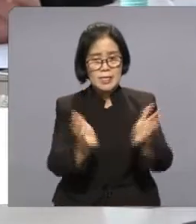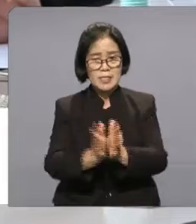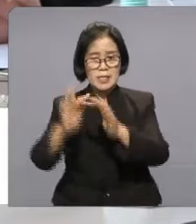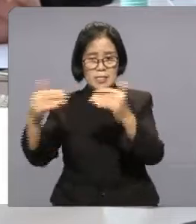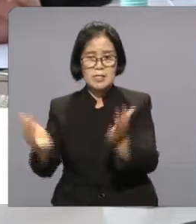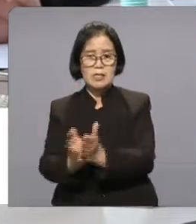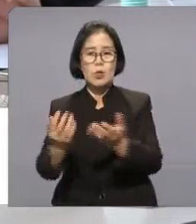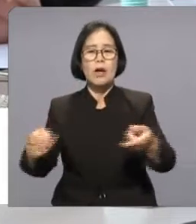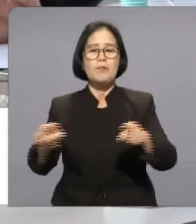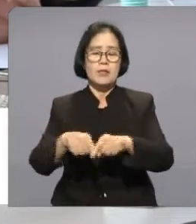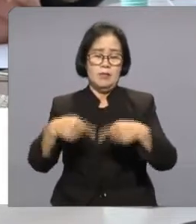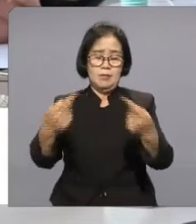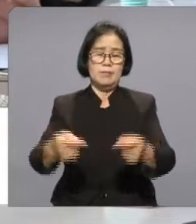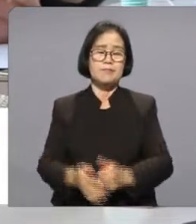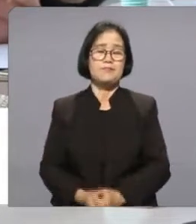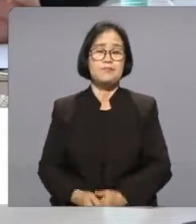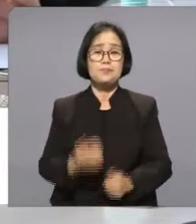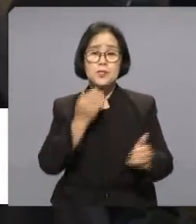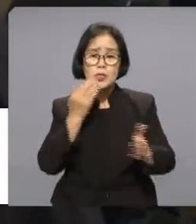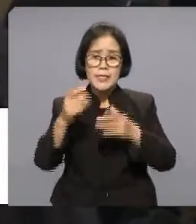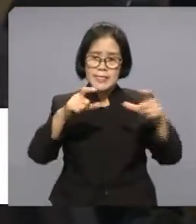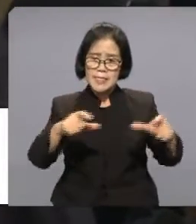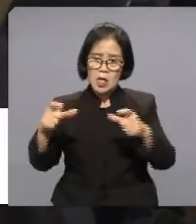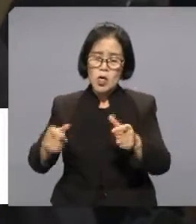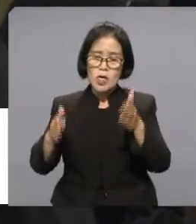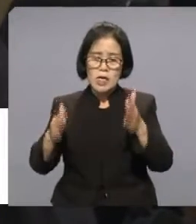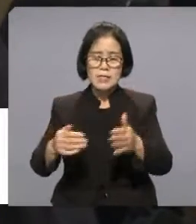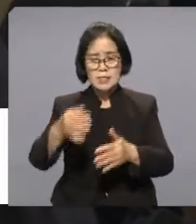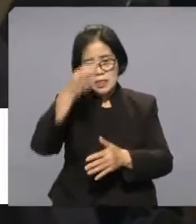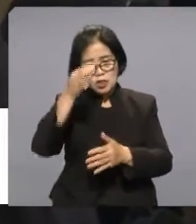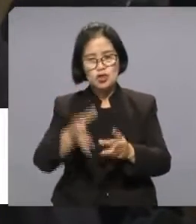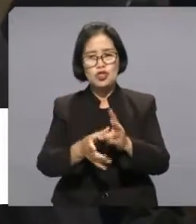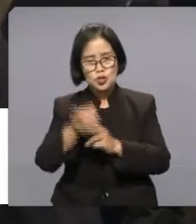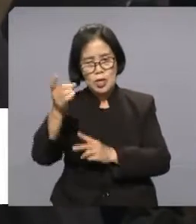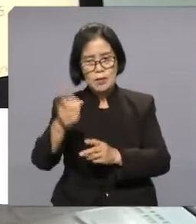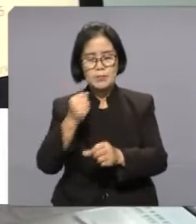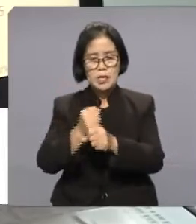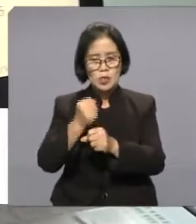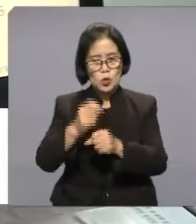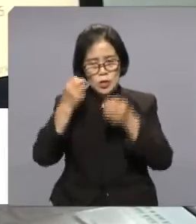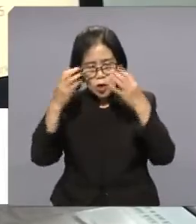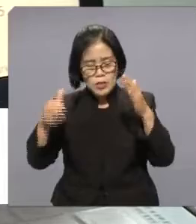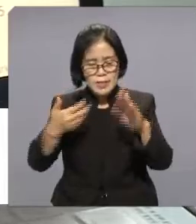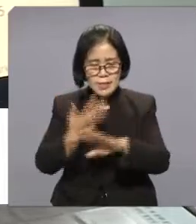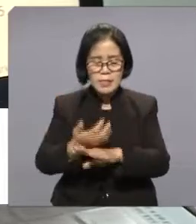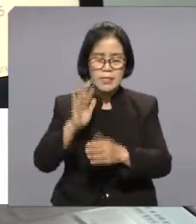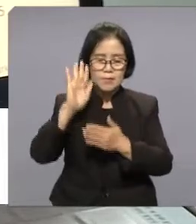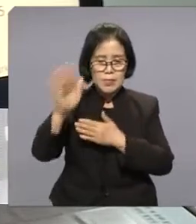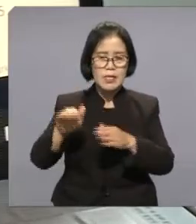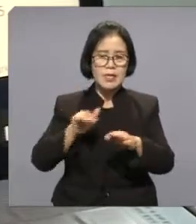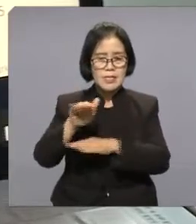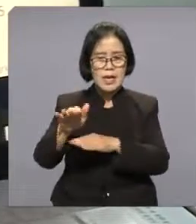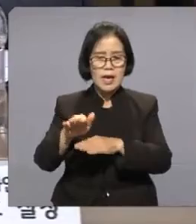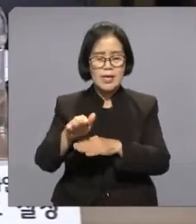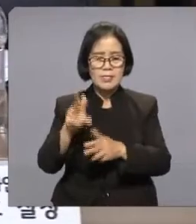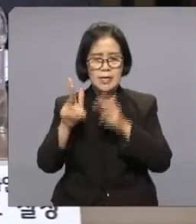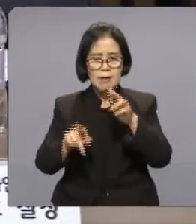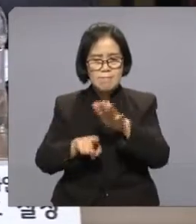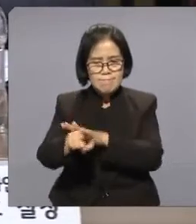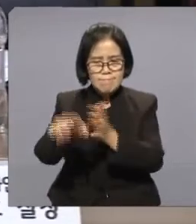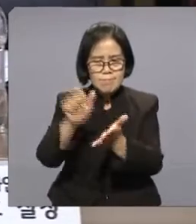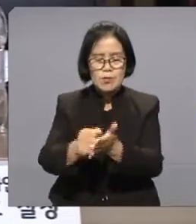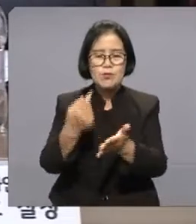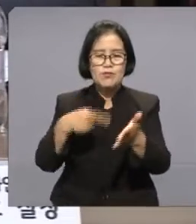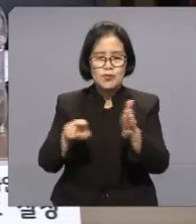함께했습니다. 경기도는 지역 간 기술 융합과 제조 혁신 등 미래차 산업 기반 선점을 위한 중장기